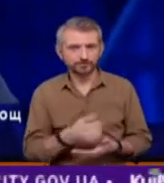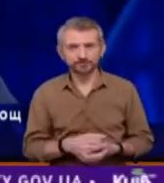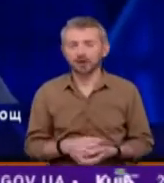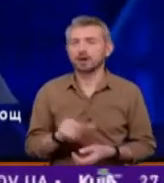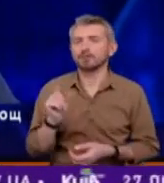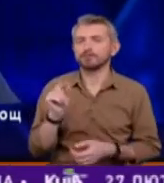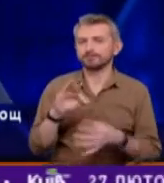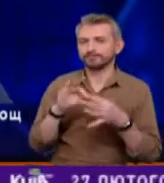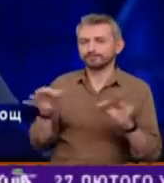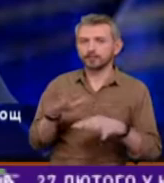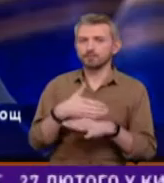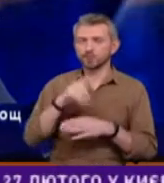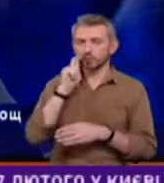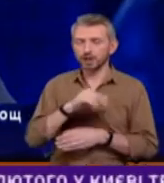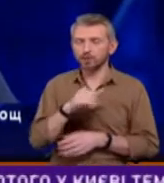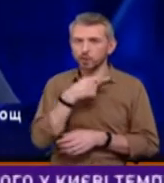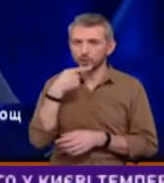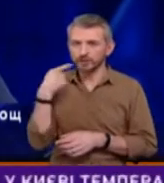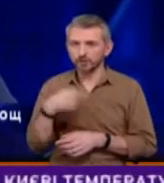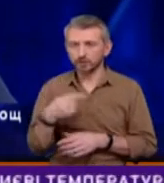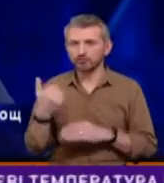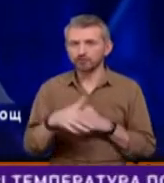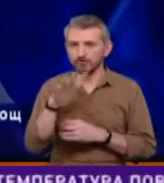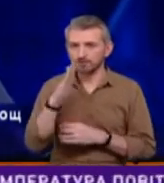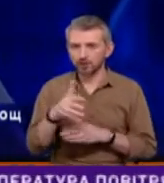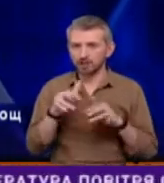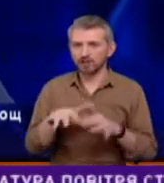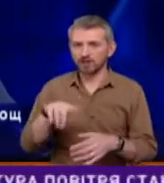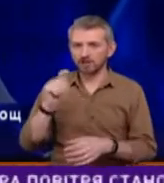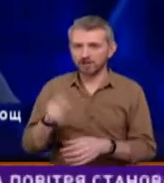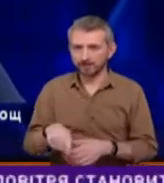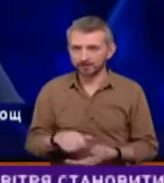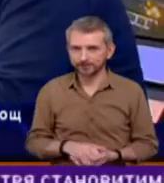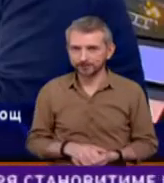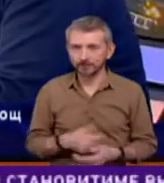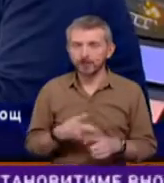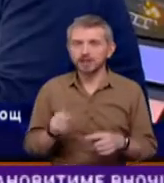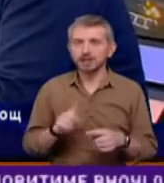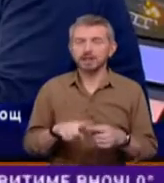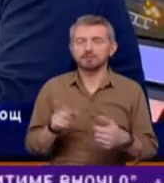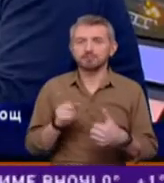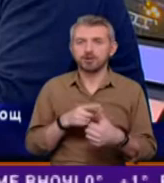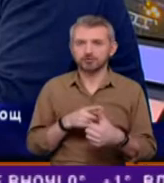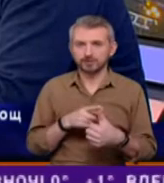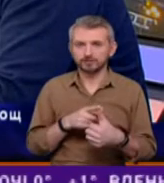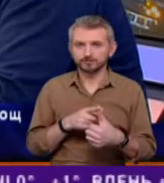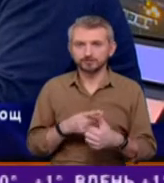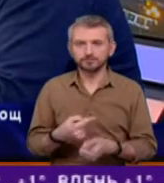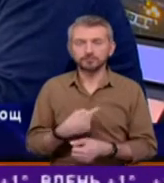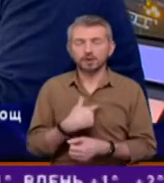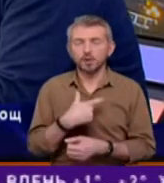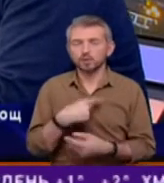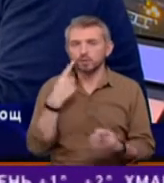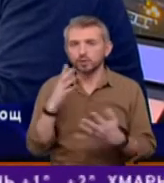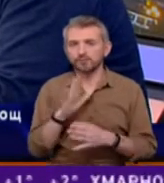перша. Між Україною і Росією вже 5-й рік йде війна. Так. Це перше. Я собі не